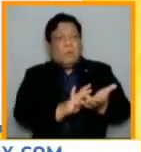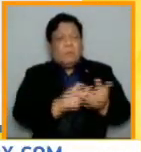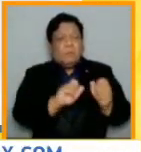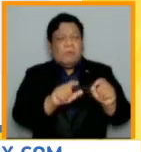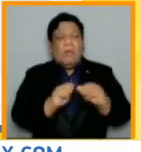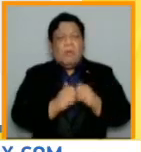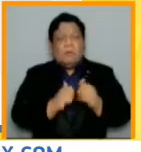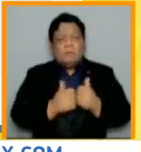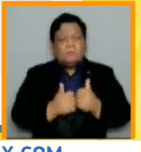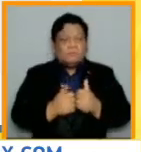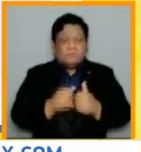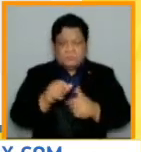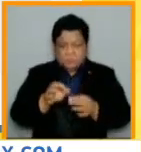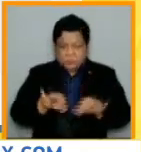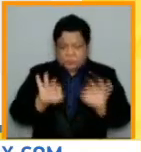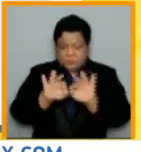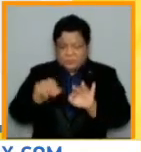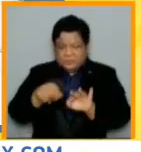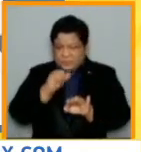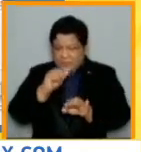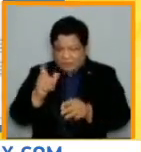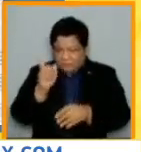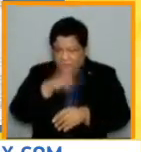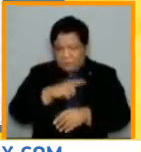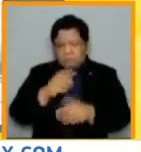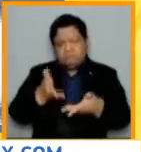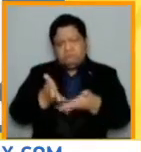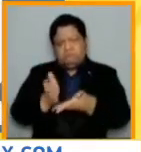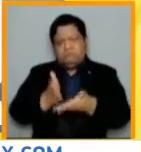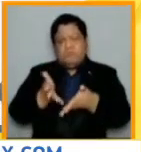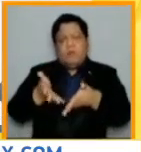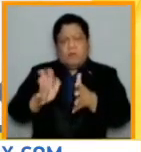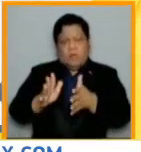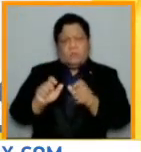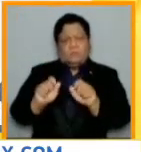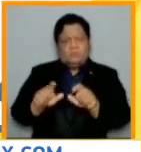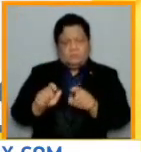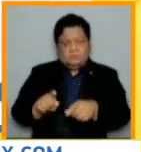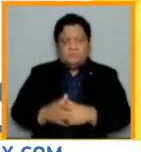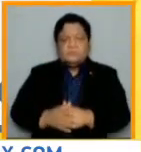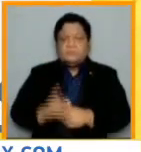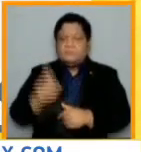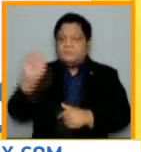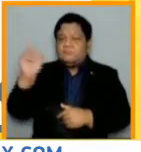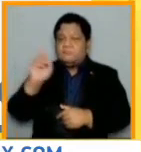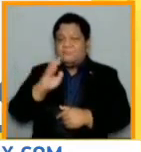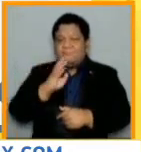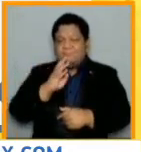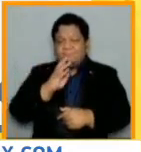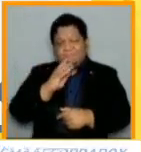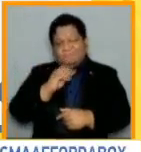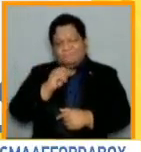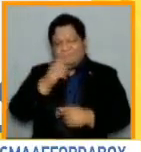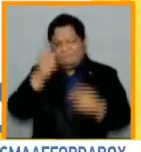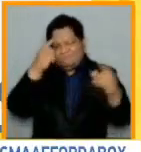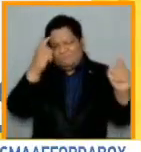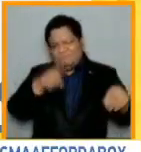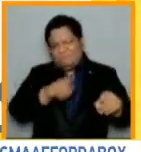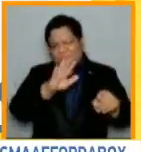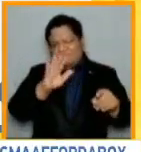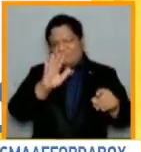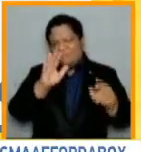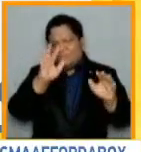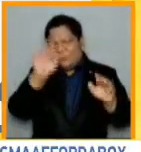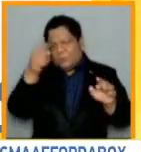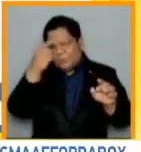ang gamot, pwede namang magbenta. Tutol din dyan si Chris Calumpiano. Kaya hirit niya, bakit hindi yung mga gumagawa ng